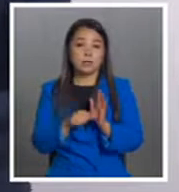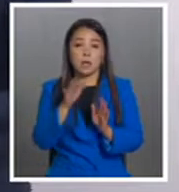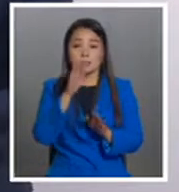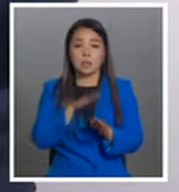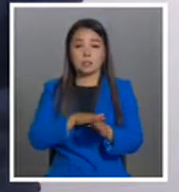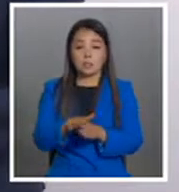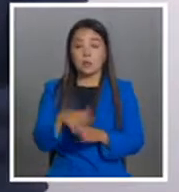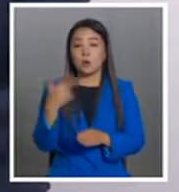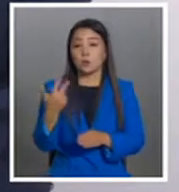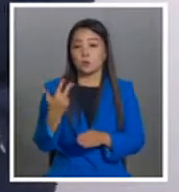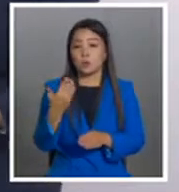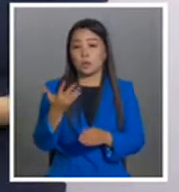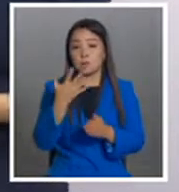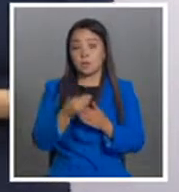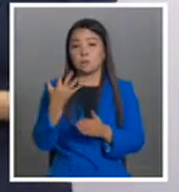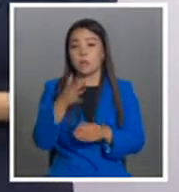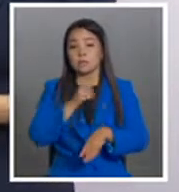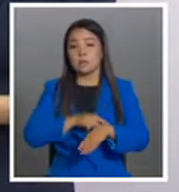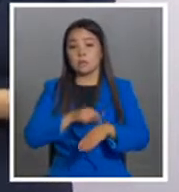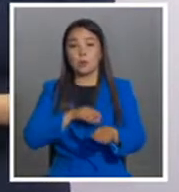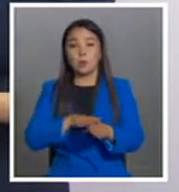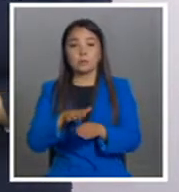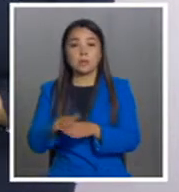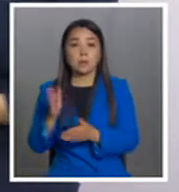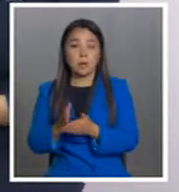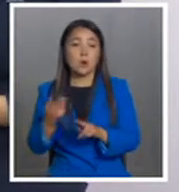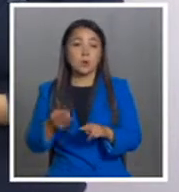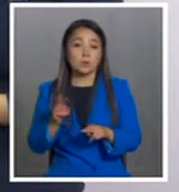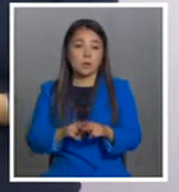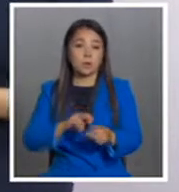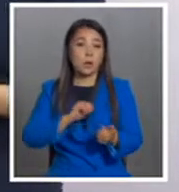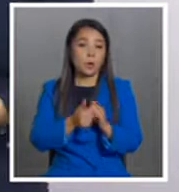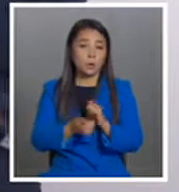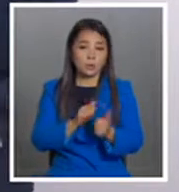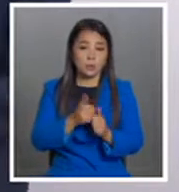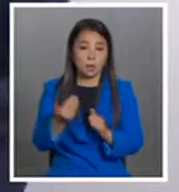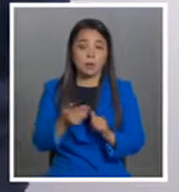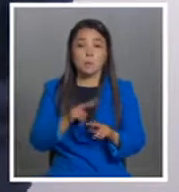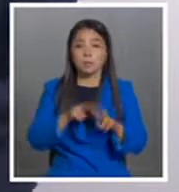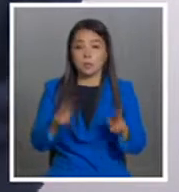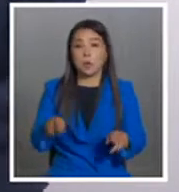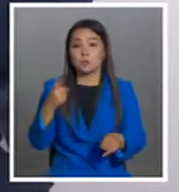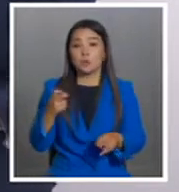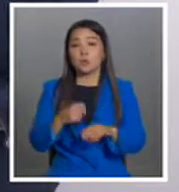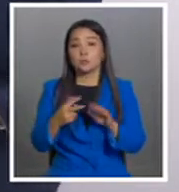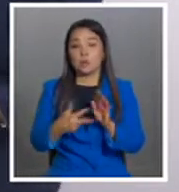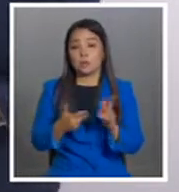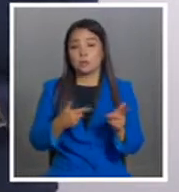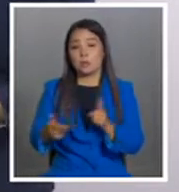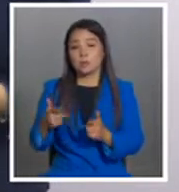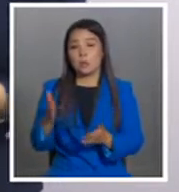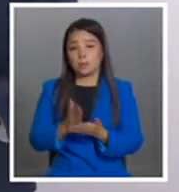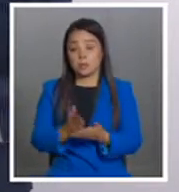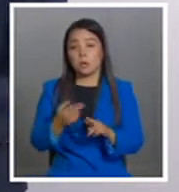ал үшіншісі 5 сағатта орындайды. Осы ауысымда олар бірдей 118 тетік дайындады.